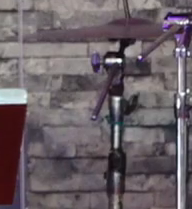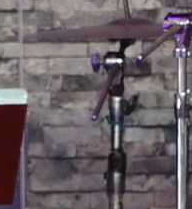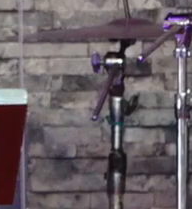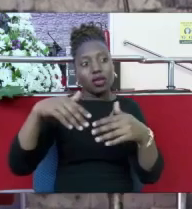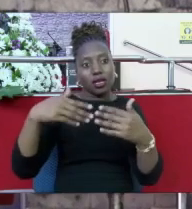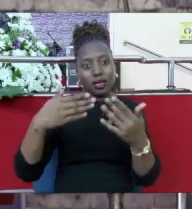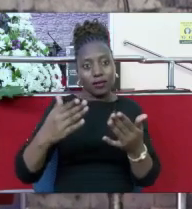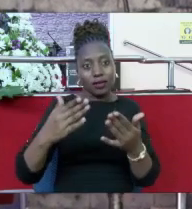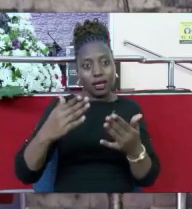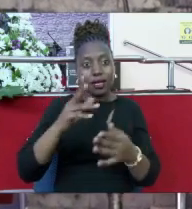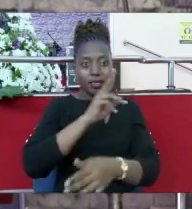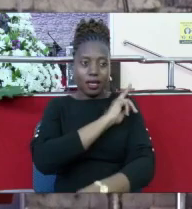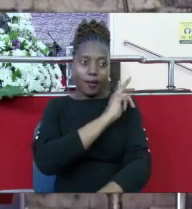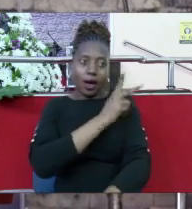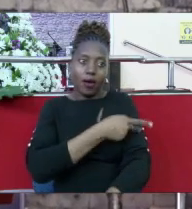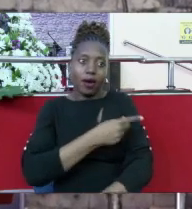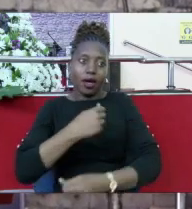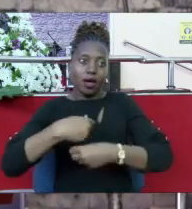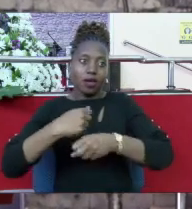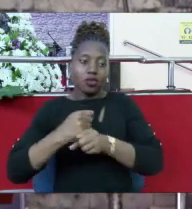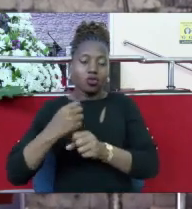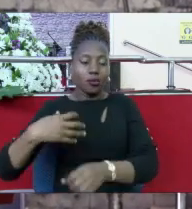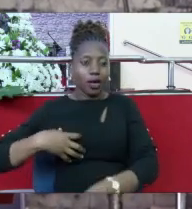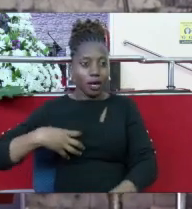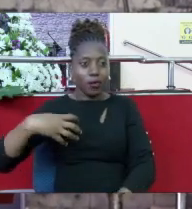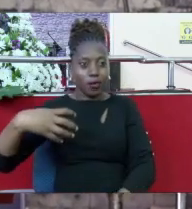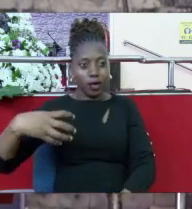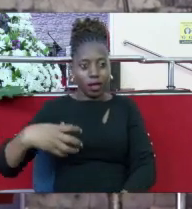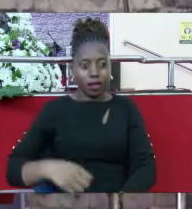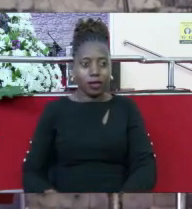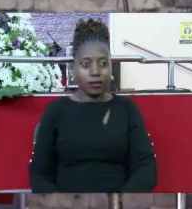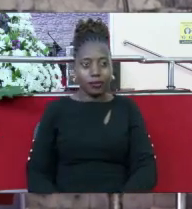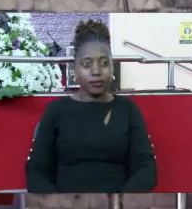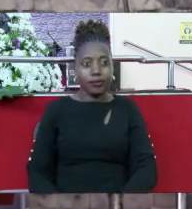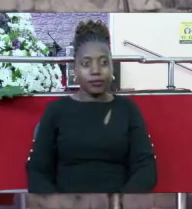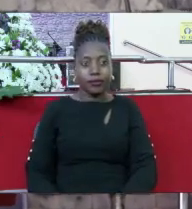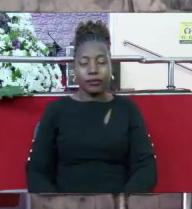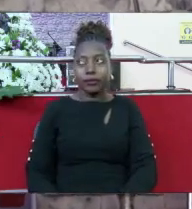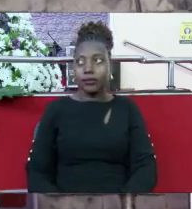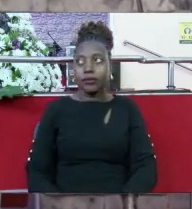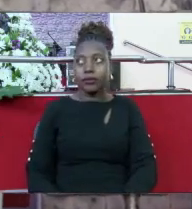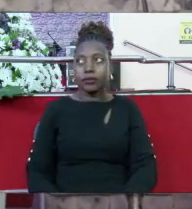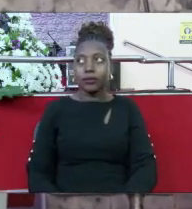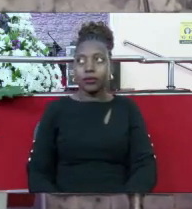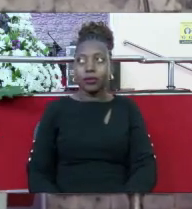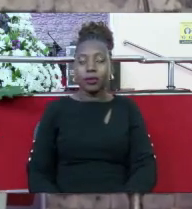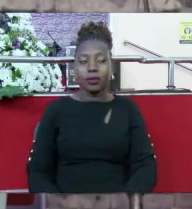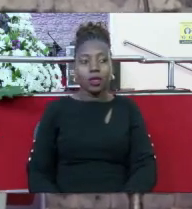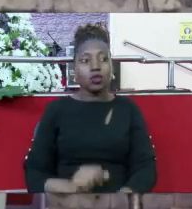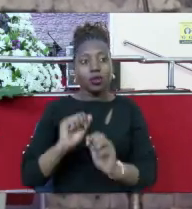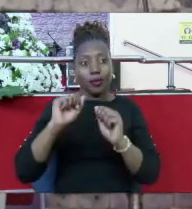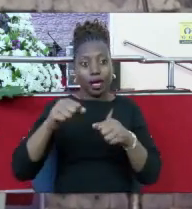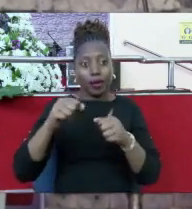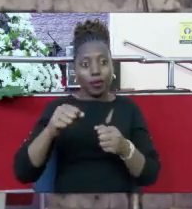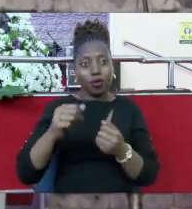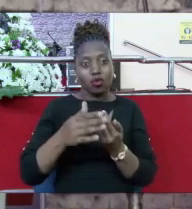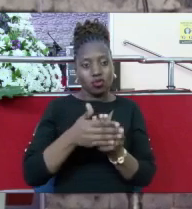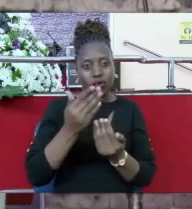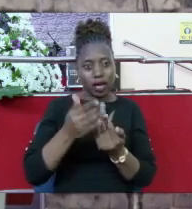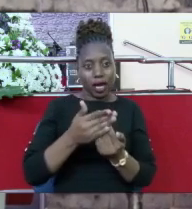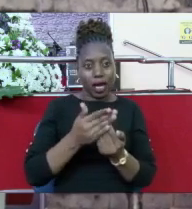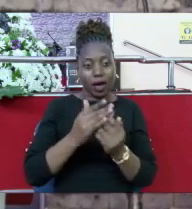power to make wealth. Mungu anatupea nguvu za kuweza kuzalisha mali. So that we can take care of ourselves. Ndio